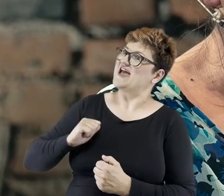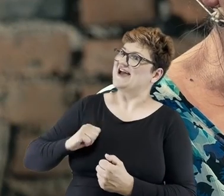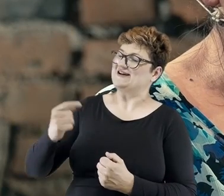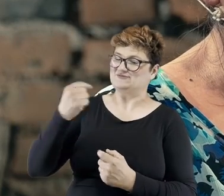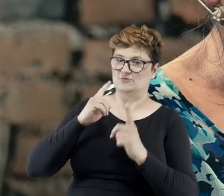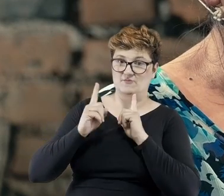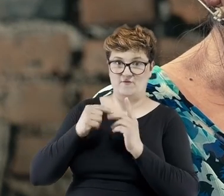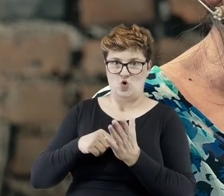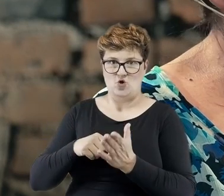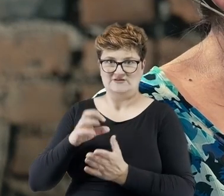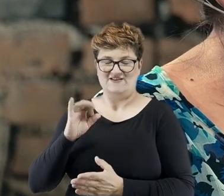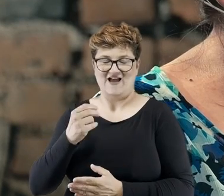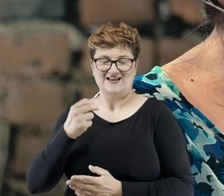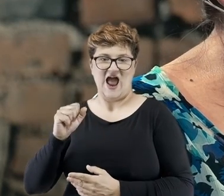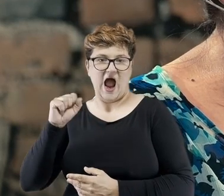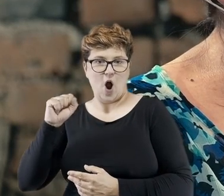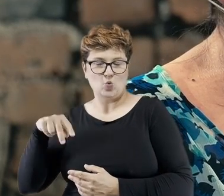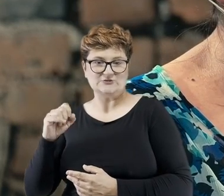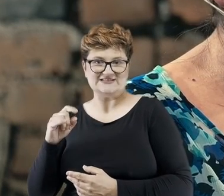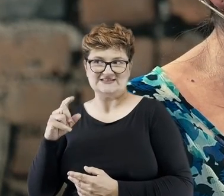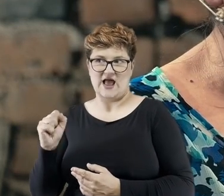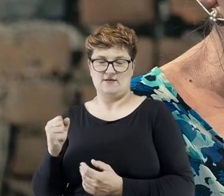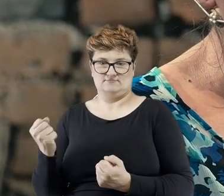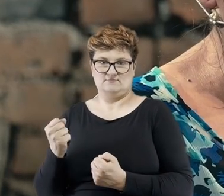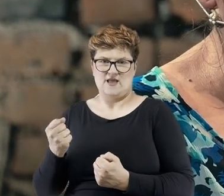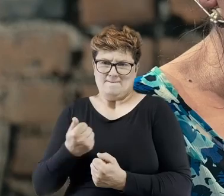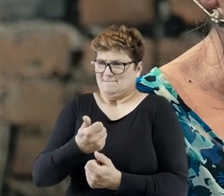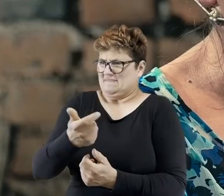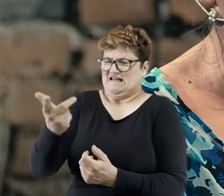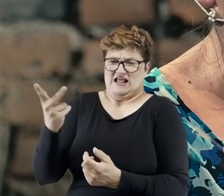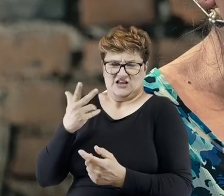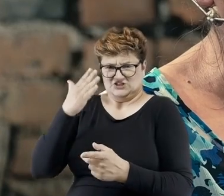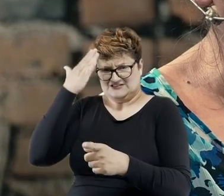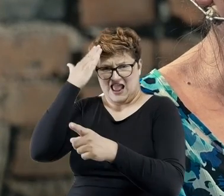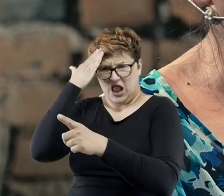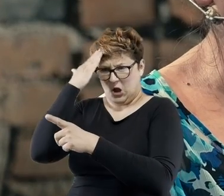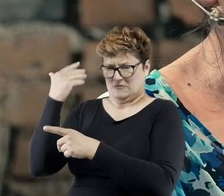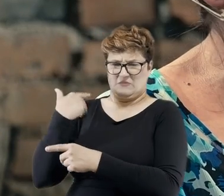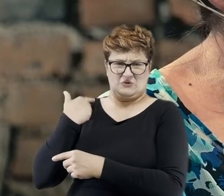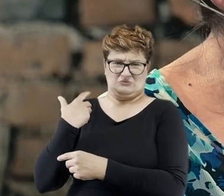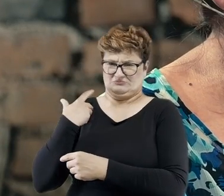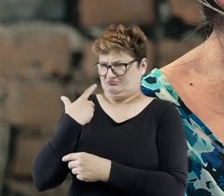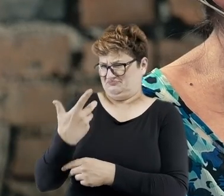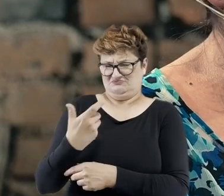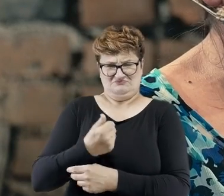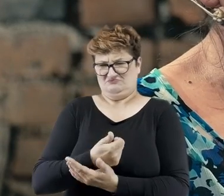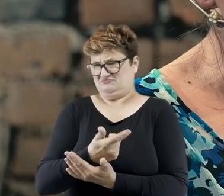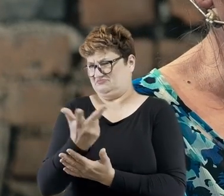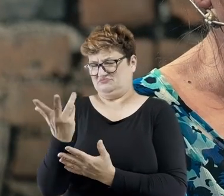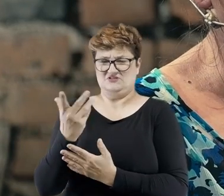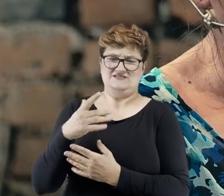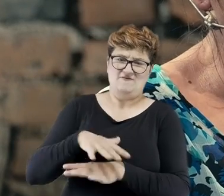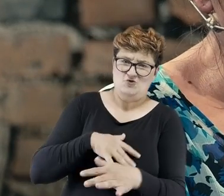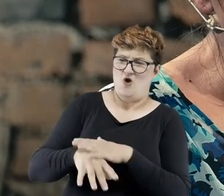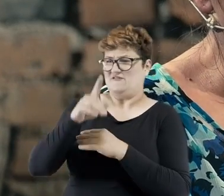i porozmawia, to była Stefania Augustyńska. Oczywiście Stefania Augustyńska miała mnóstwo znajomych i bardzo bujne życie towarzyskie, zawodowe,